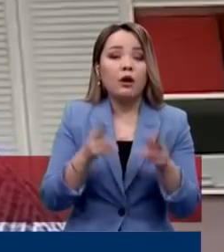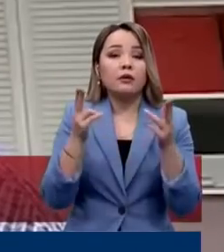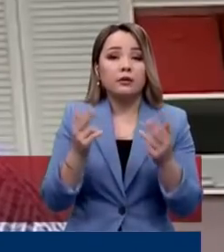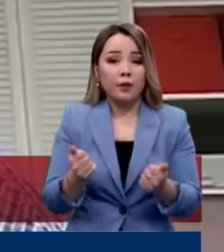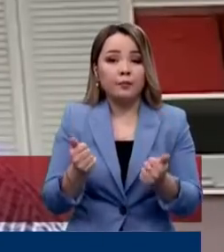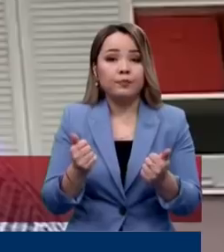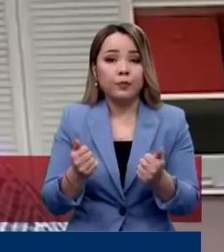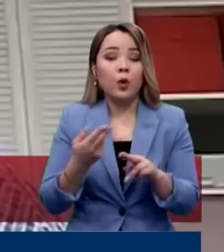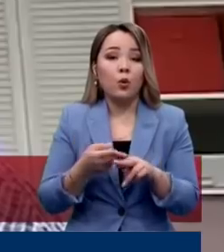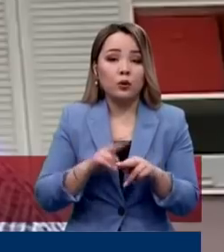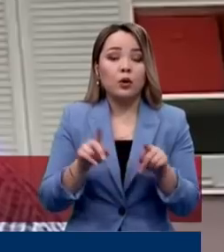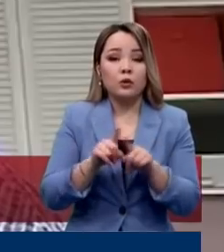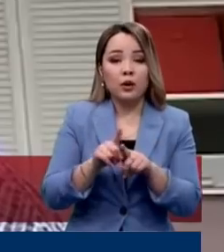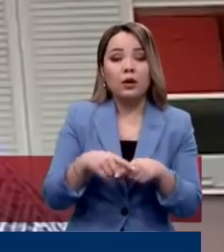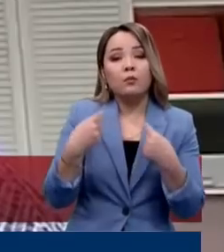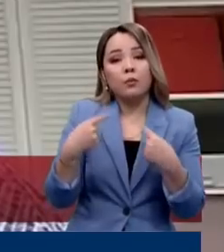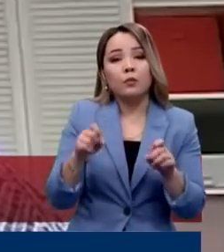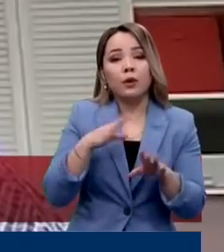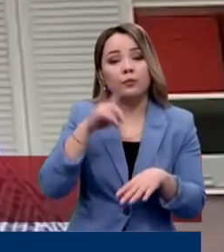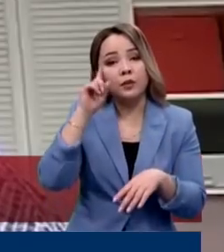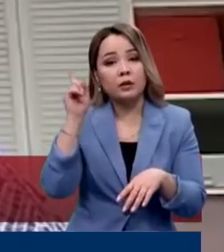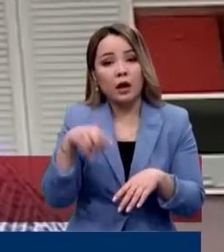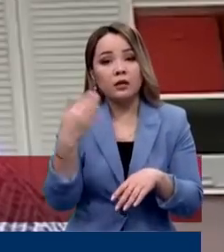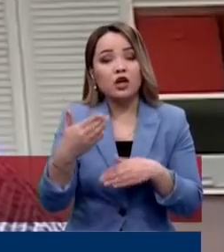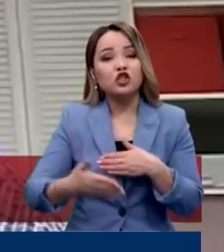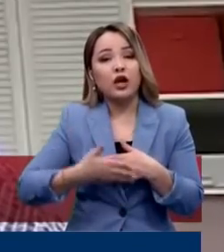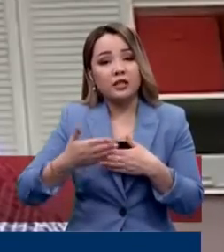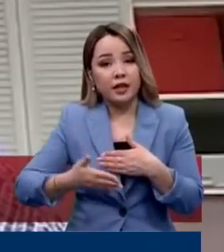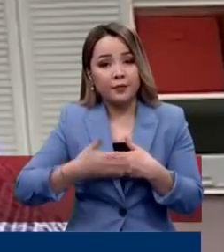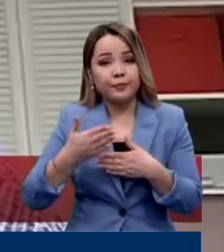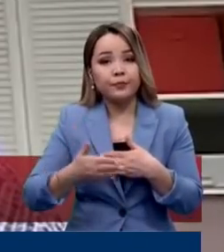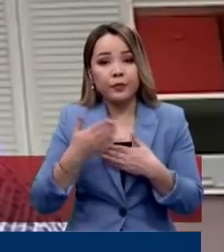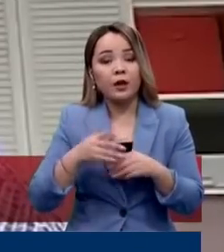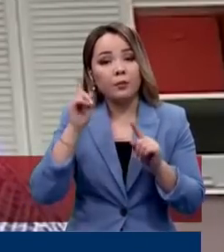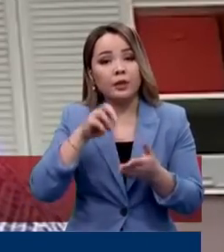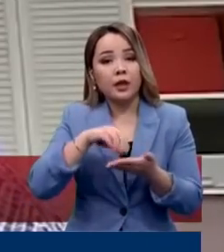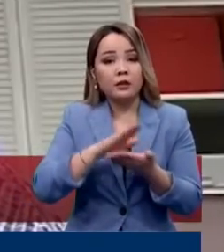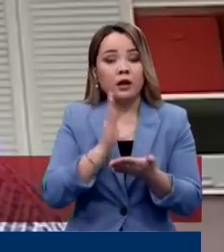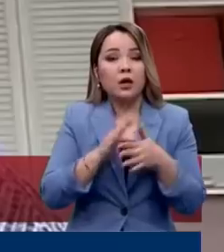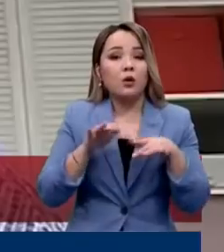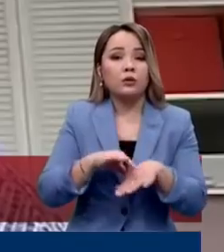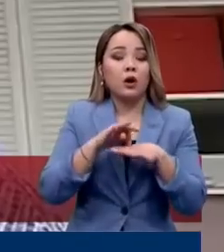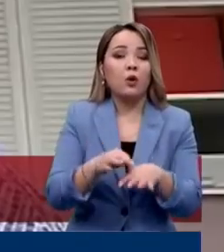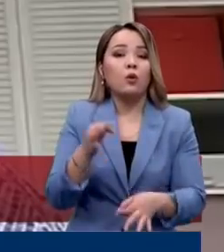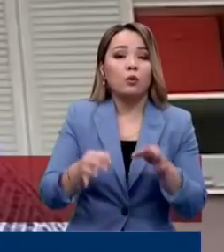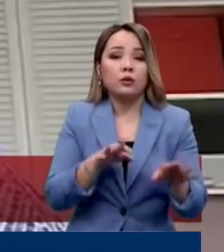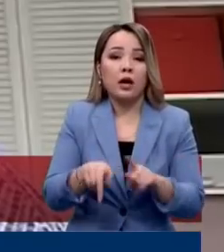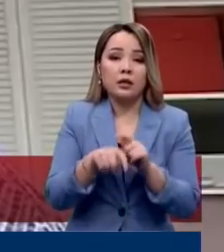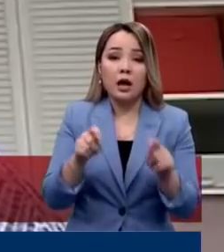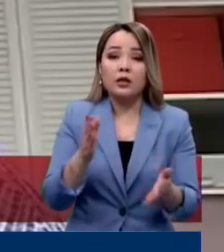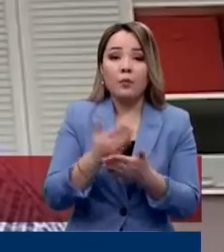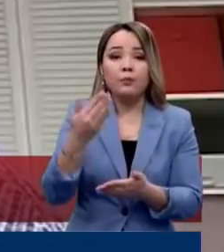оған оңылған бір белгілі жаза, белгілі бір қылмысты ашу әпті мүмкін. Себебі